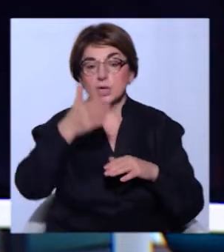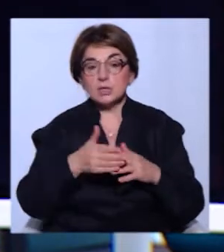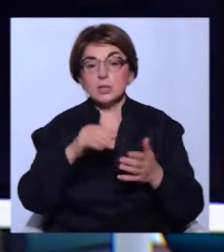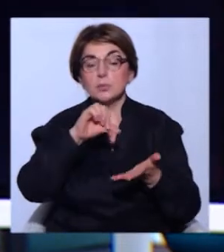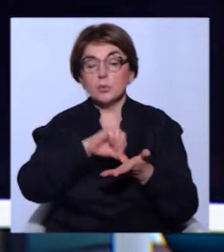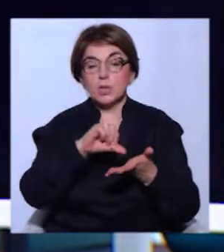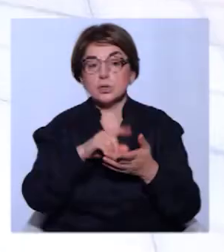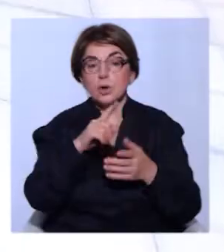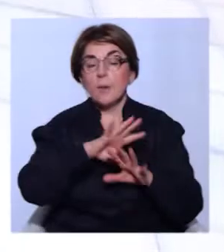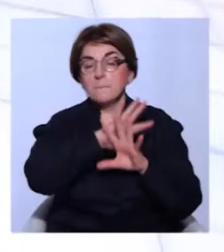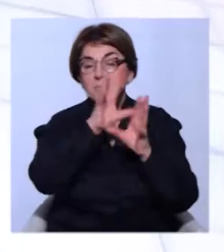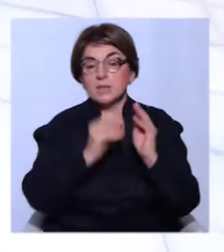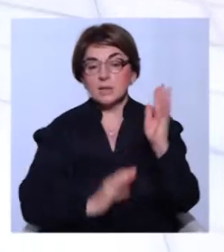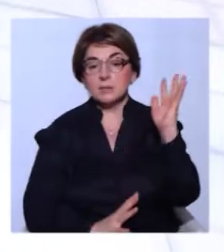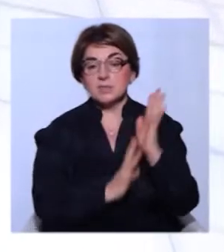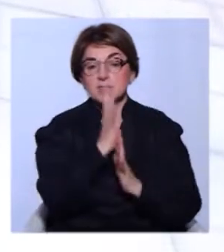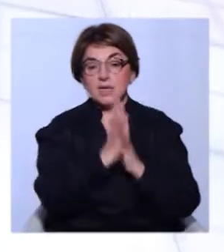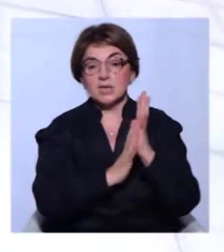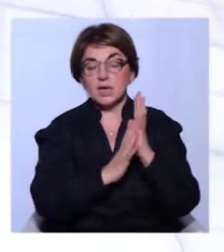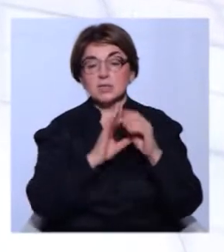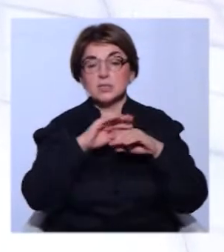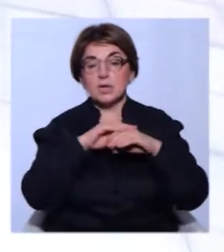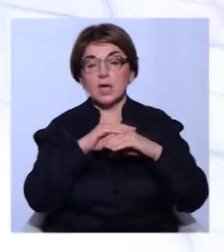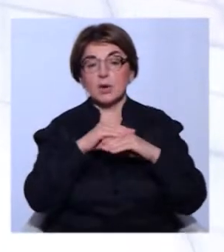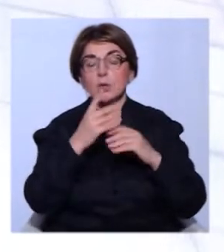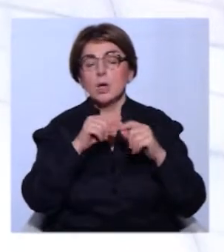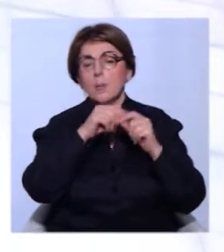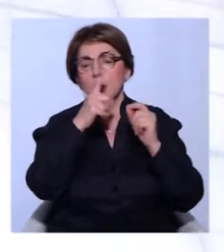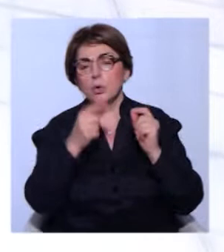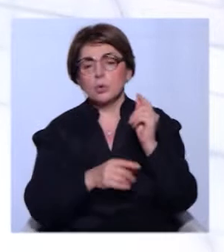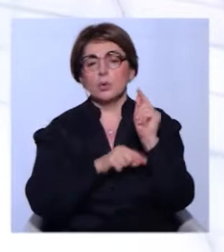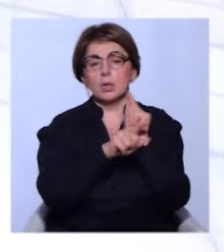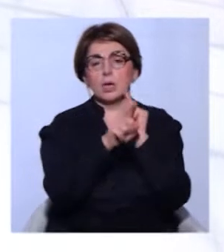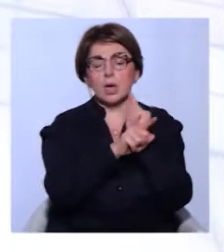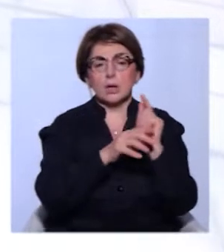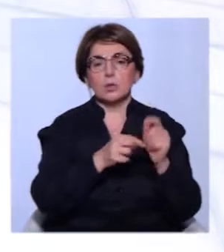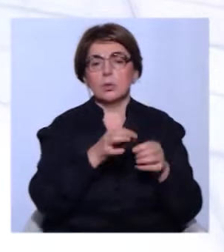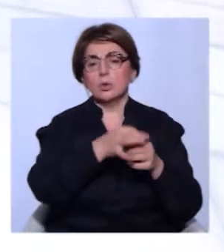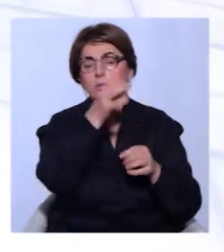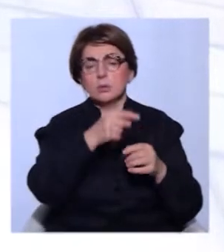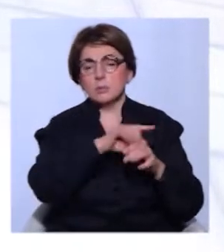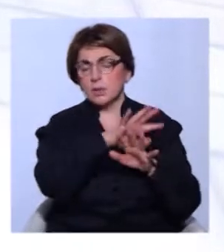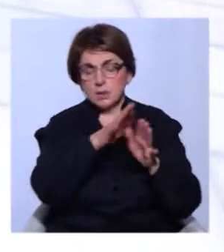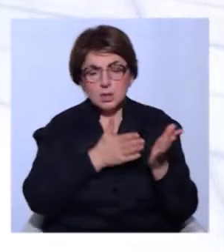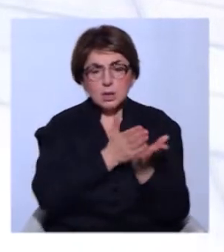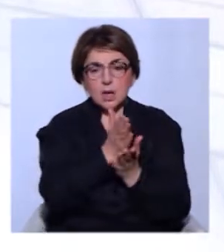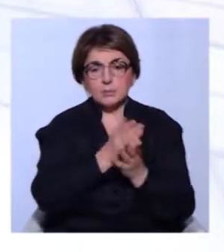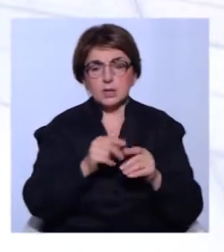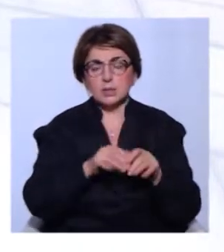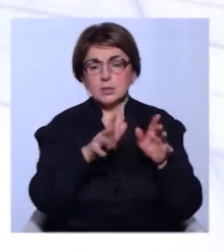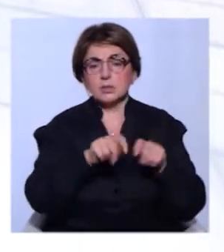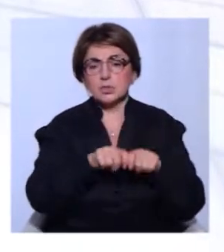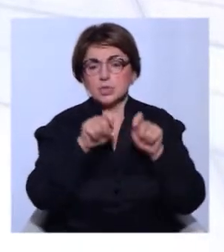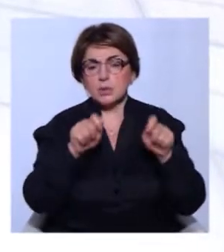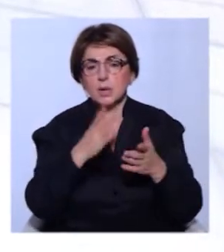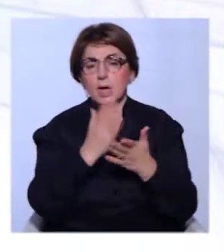შემადგენლობაში შედის, მთელი მცენარის სხეული იქნება ეს ფოთოლი, ღერო, ფესვი თუ მისი გამტარი გზები შექმნილი არის